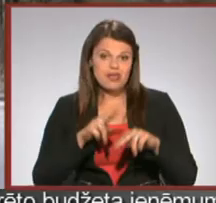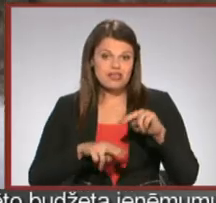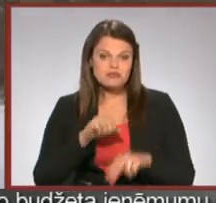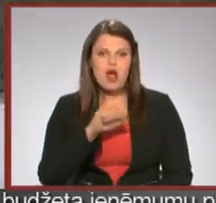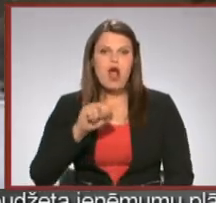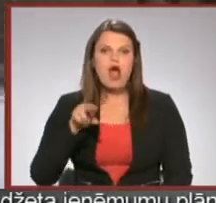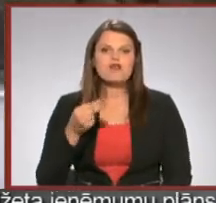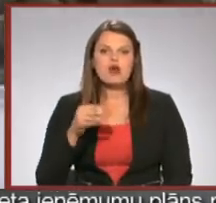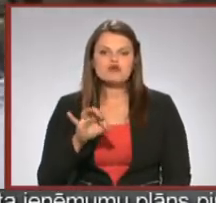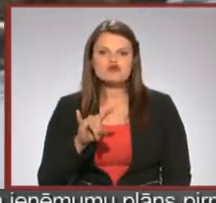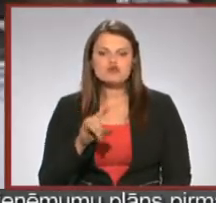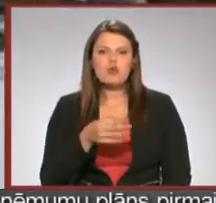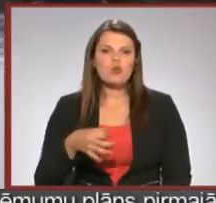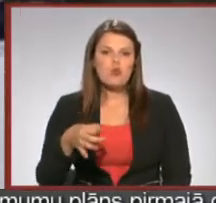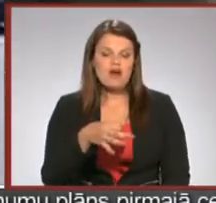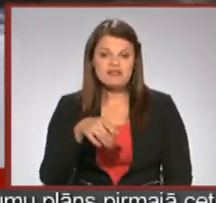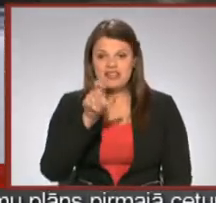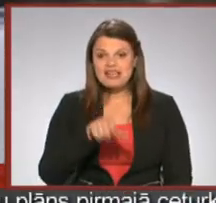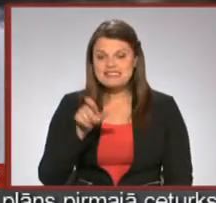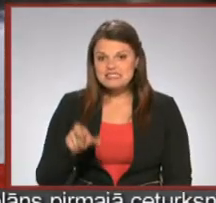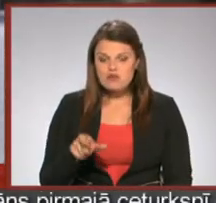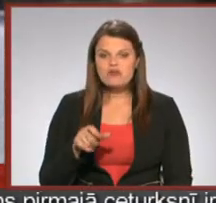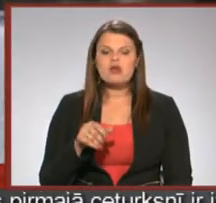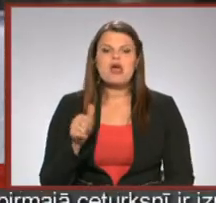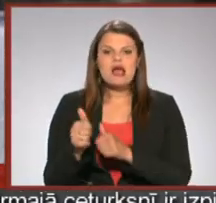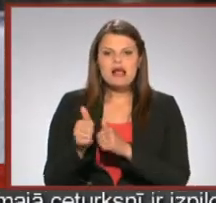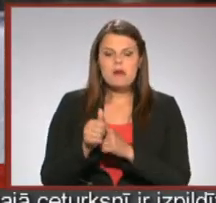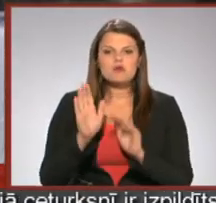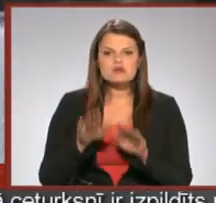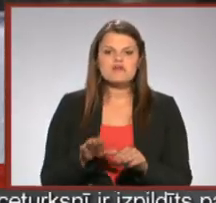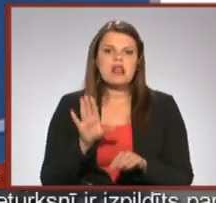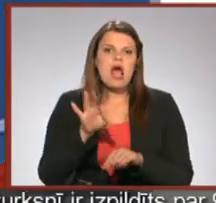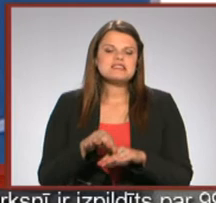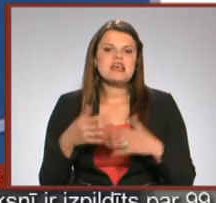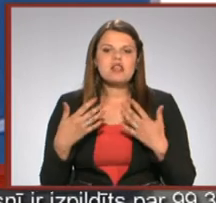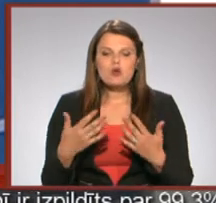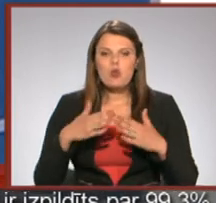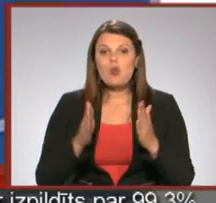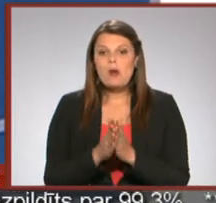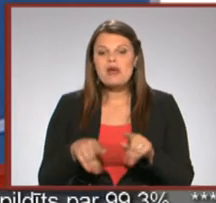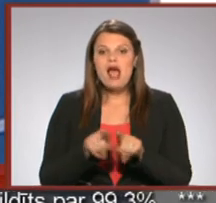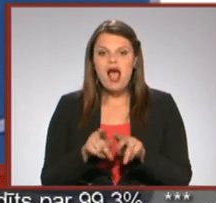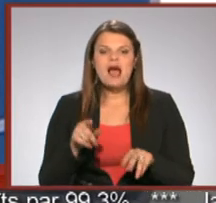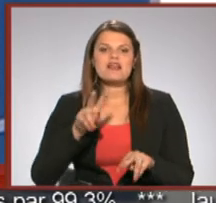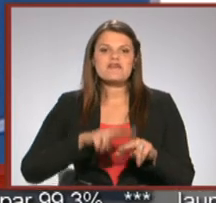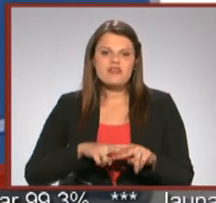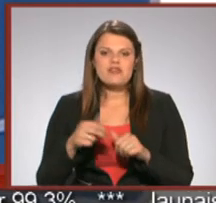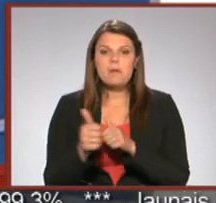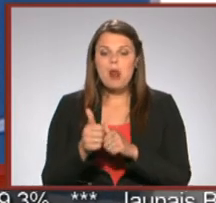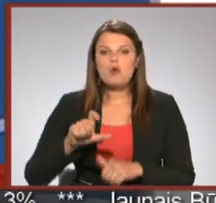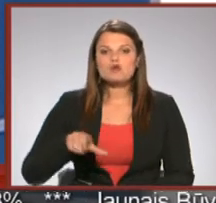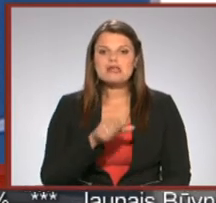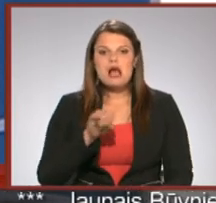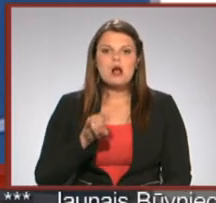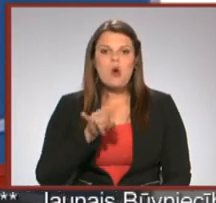Ādažu novada Upmales ciemu iedzīvotāju kaimiņus Carnikaviešus var teju ar roku aizsniegt, un kopēji ir arī atrašanās blakus Gaujai. Tikai